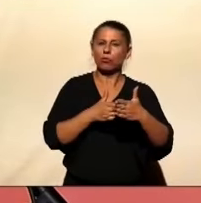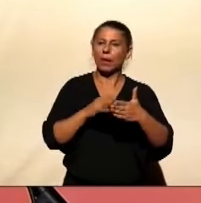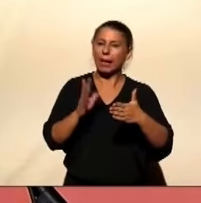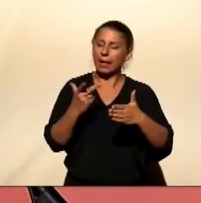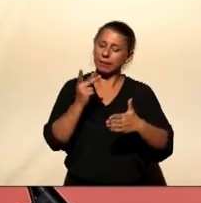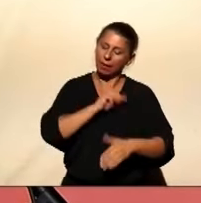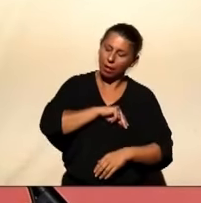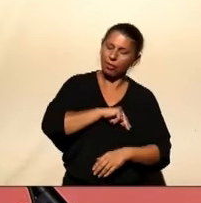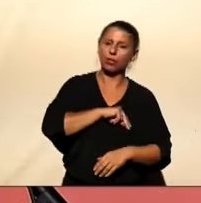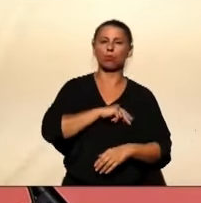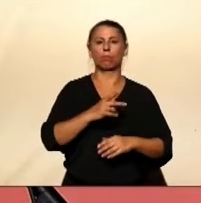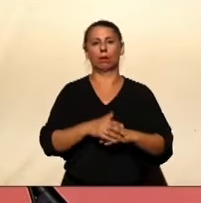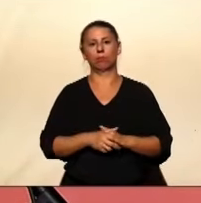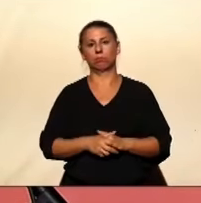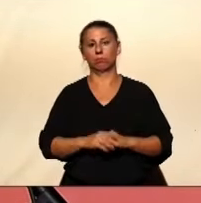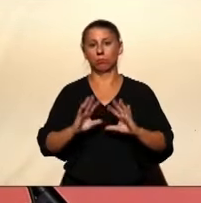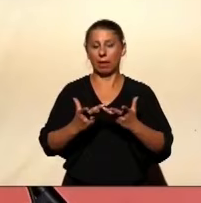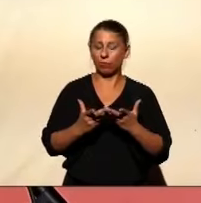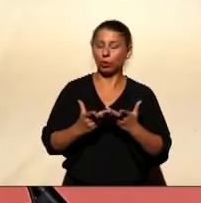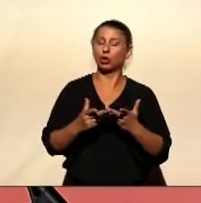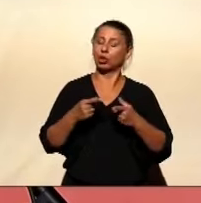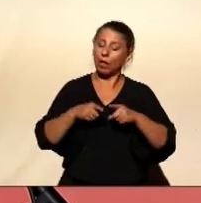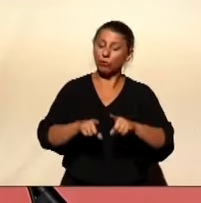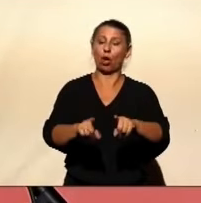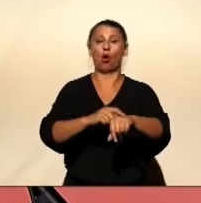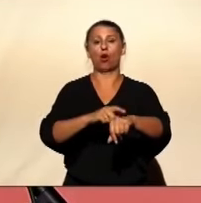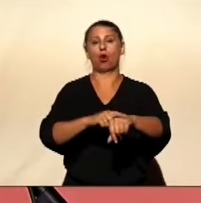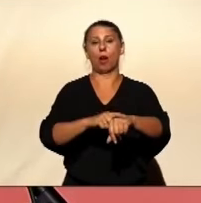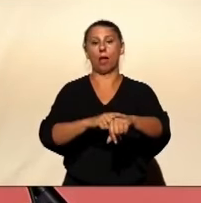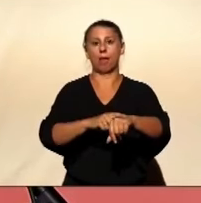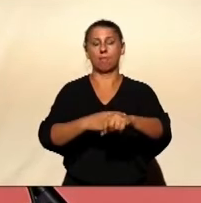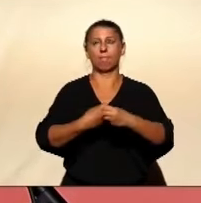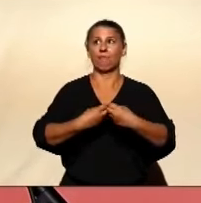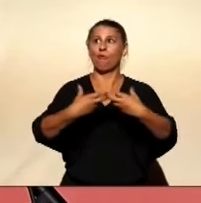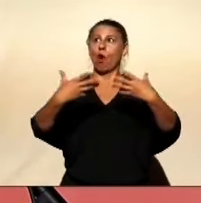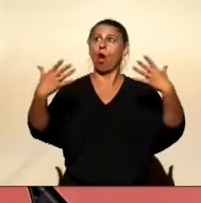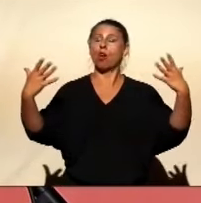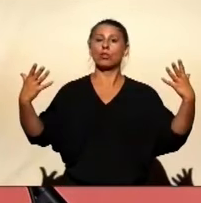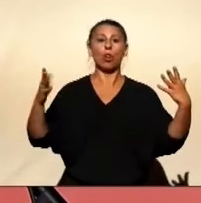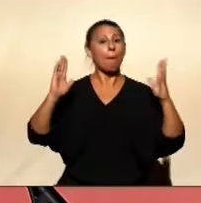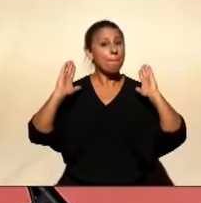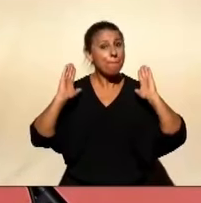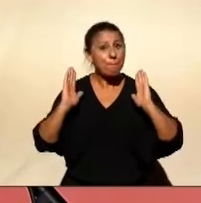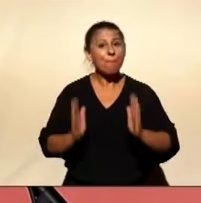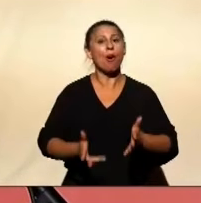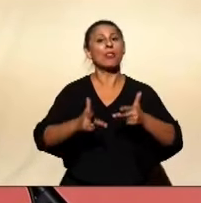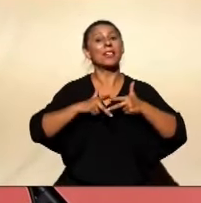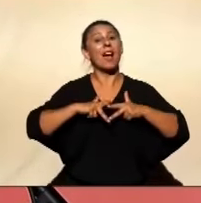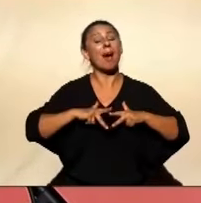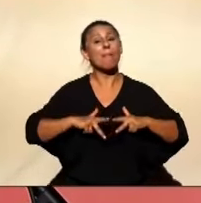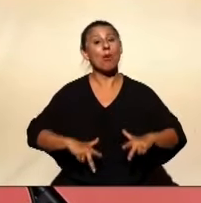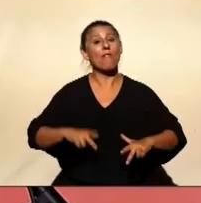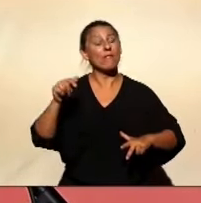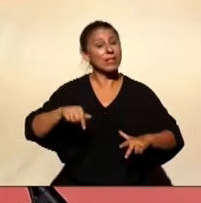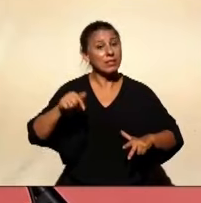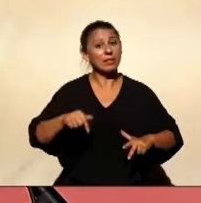να κερδίσουμε και ταυτόχρονα να φωτίσουμε όλα όσα μπορεί να απολαμβάνει